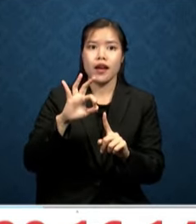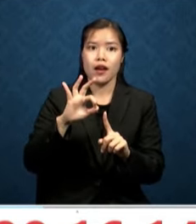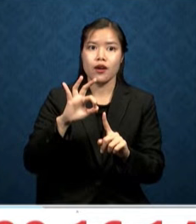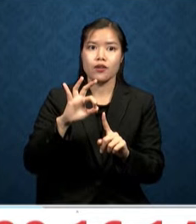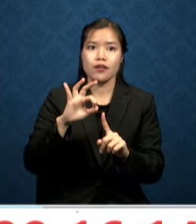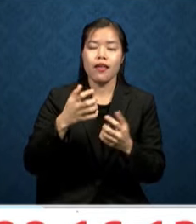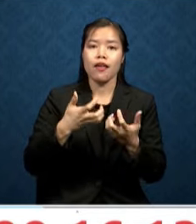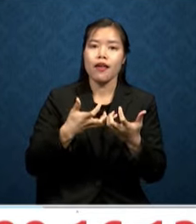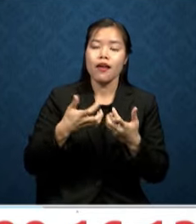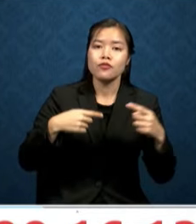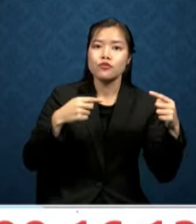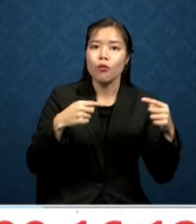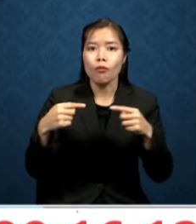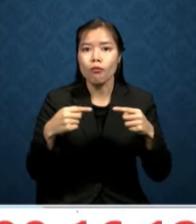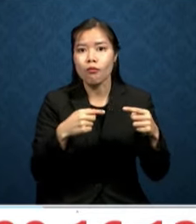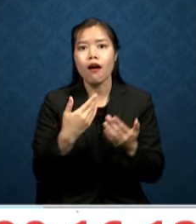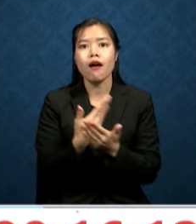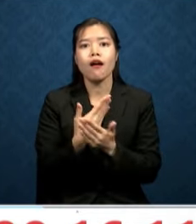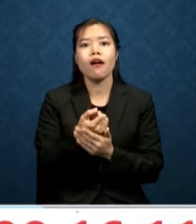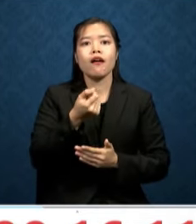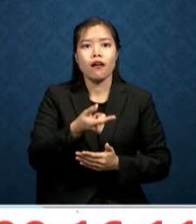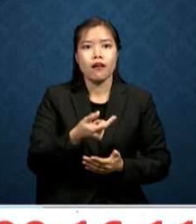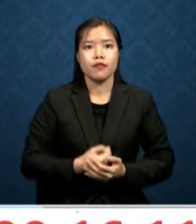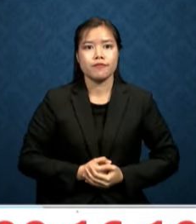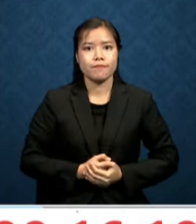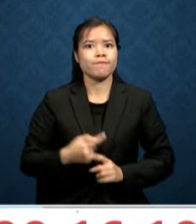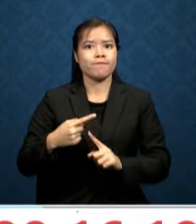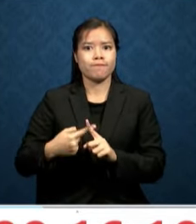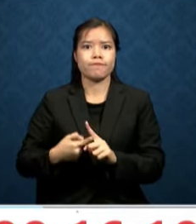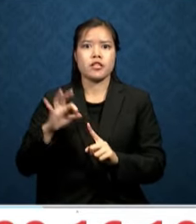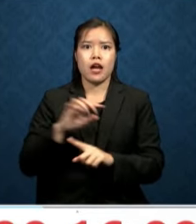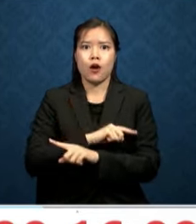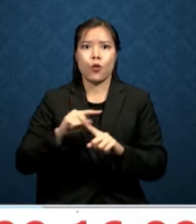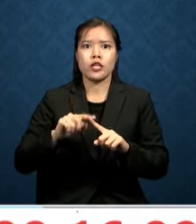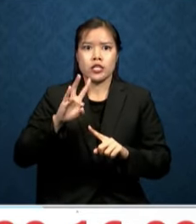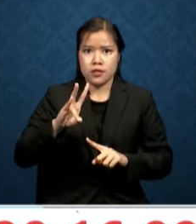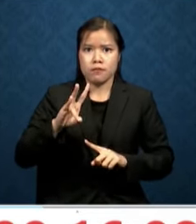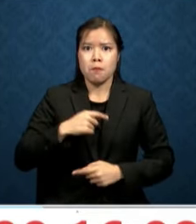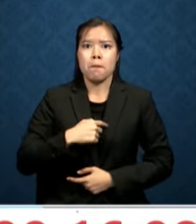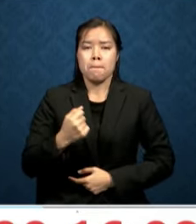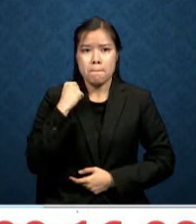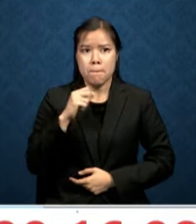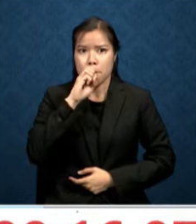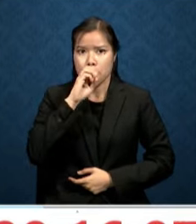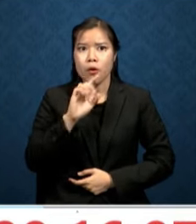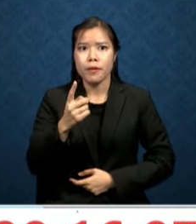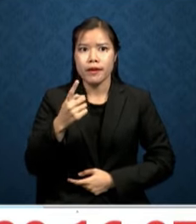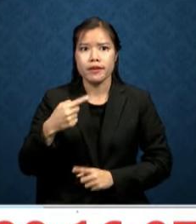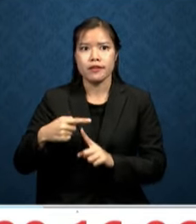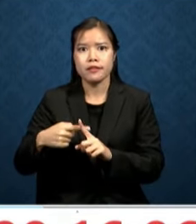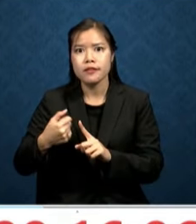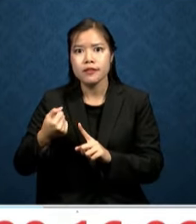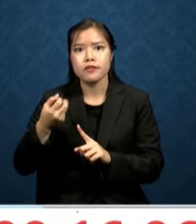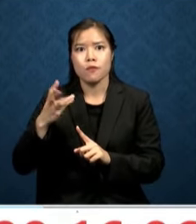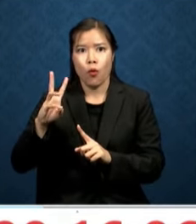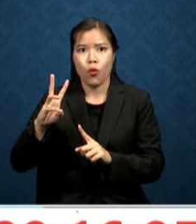รือแย้งกันของบอร์ดค่าจ้าง7กันยายนท่านก็ยังยืนยันอีกครั้งนะ16กันยายนท่านย้ำอีกครั้งว่าอย่างแน่นอน